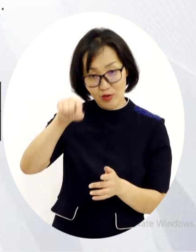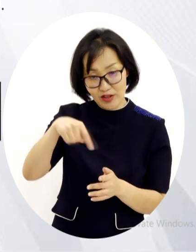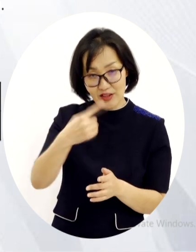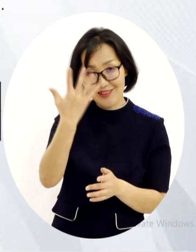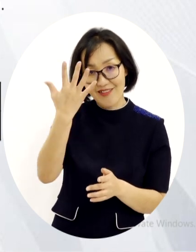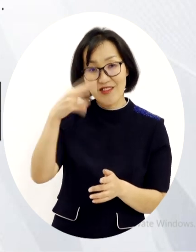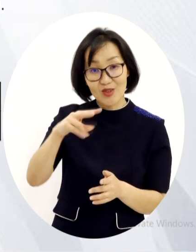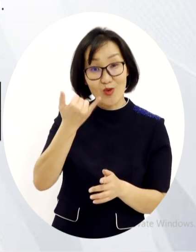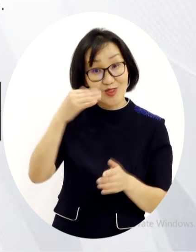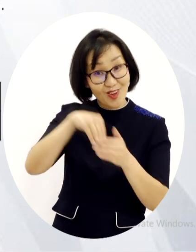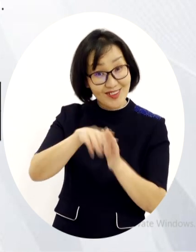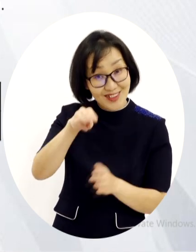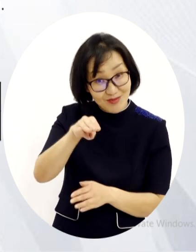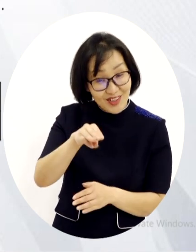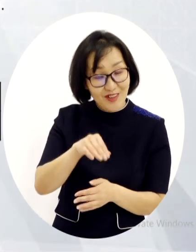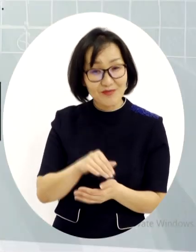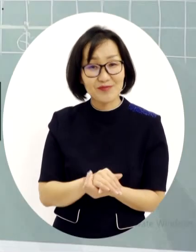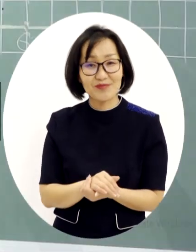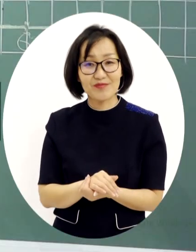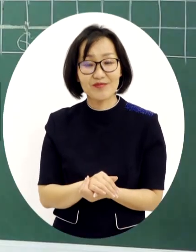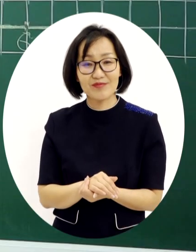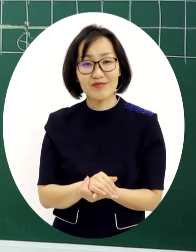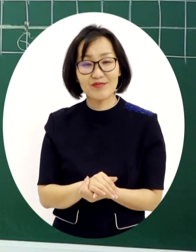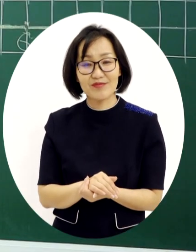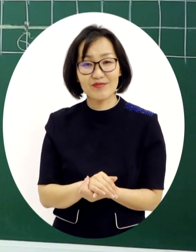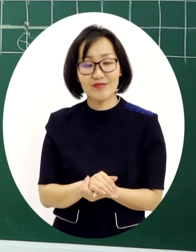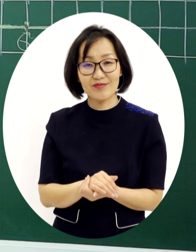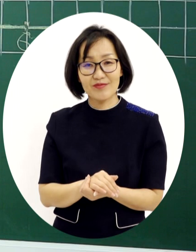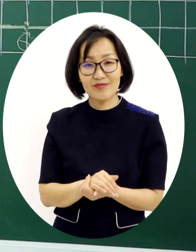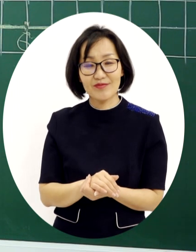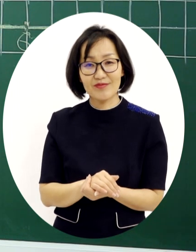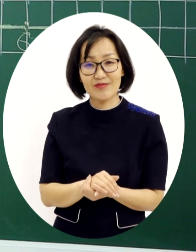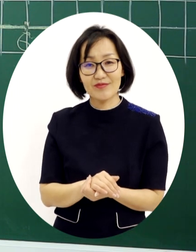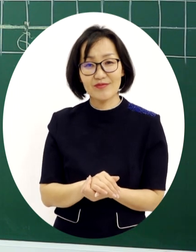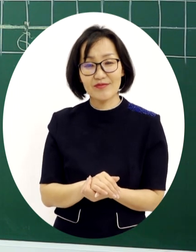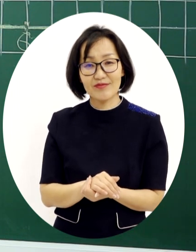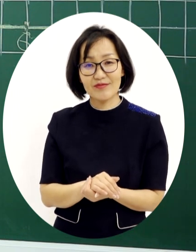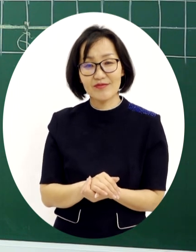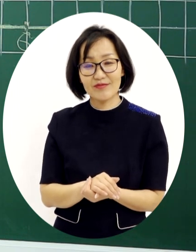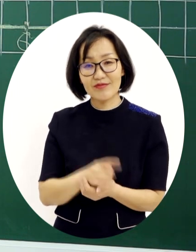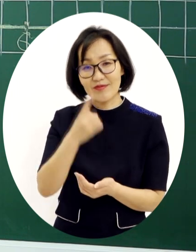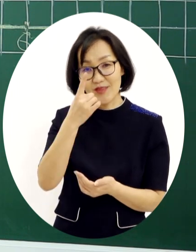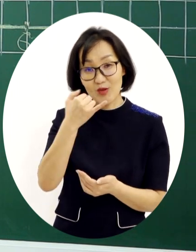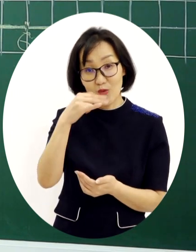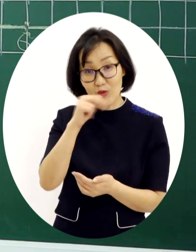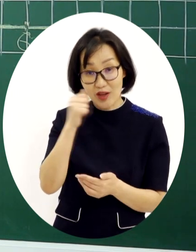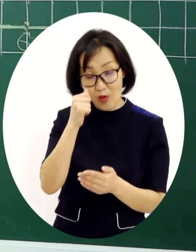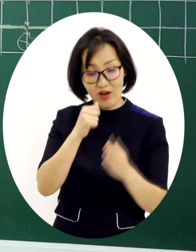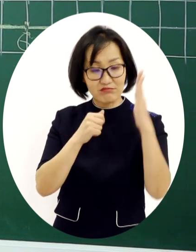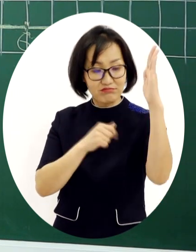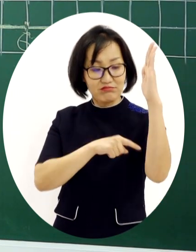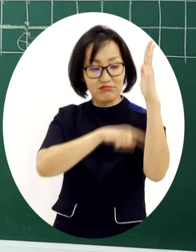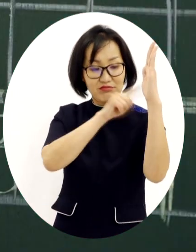бүхэл 10.5 литр ус гэсэн ш. Тэг бүхэл 10.5 маань энэ. Тэгэхээр нэг удаа угаахад тэг